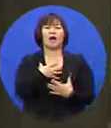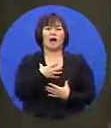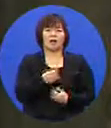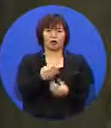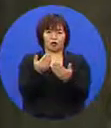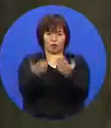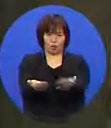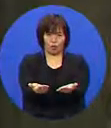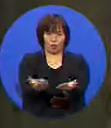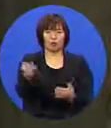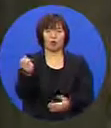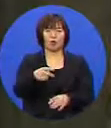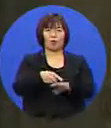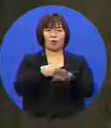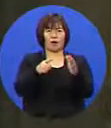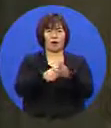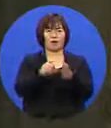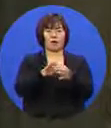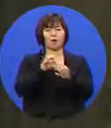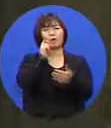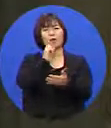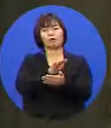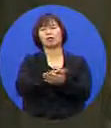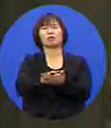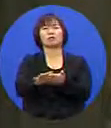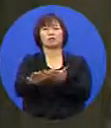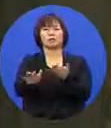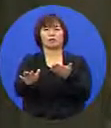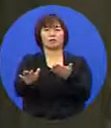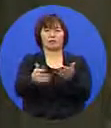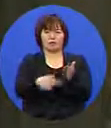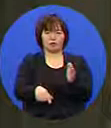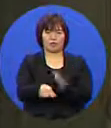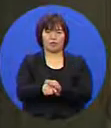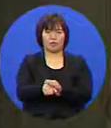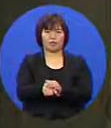안정시키고 마음의 평정심을